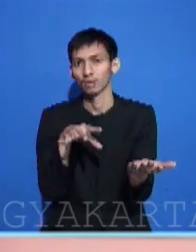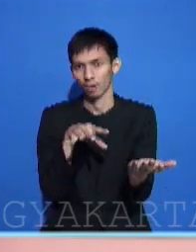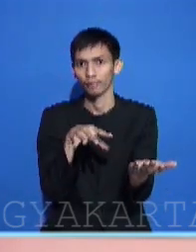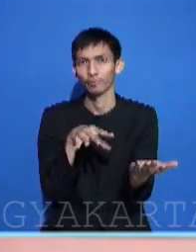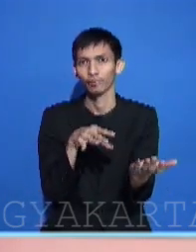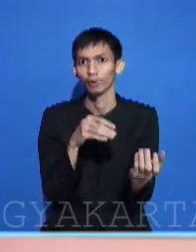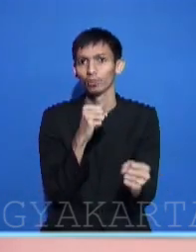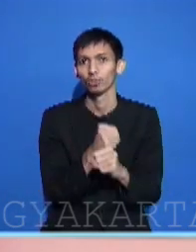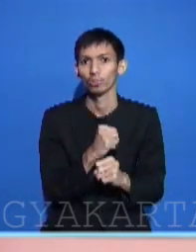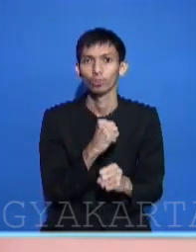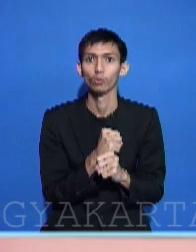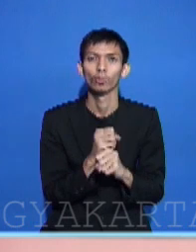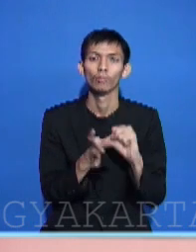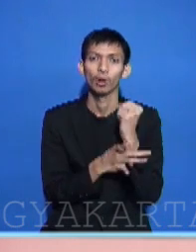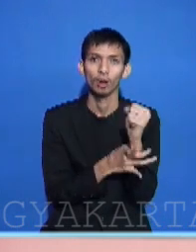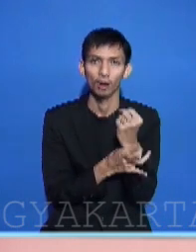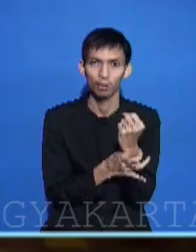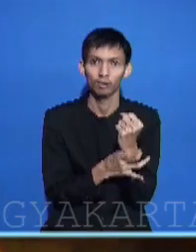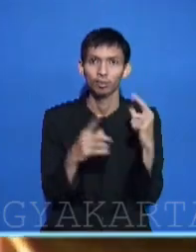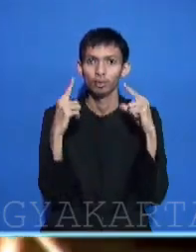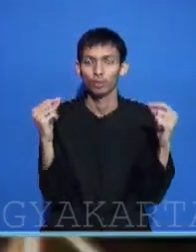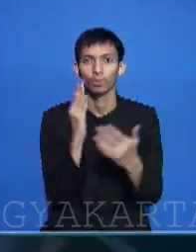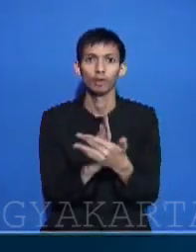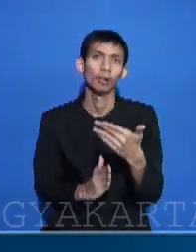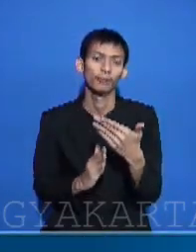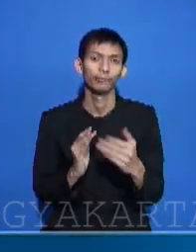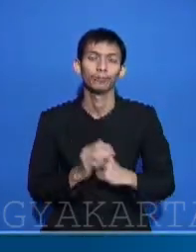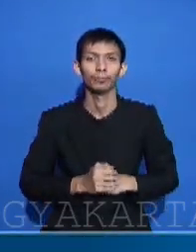Kecamatan Kaliangkrik, Kabupaten Magelang, Jawa Tengah.